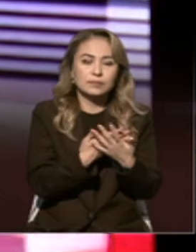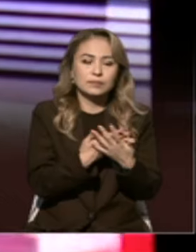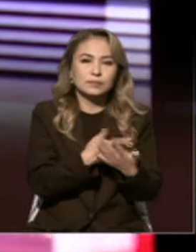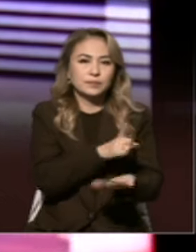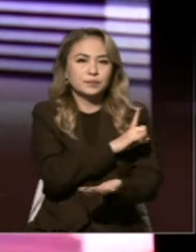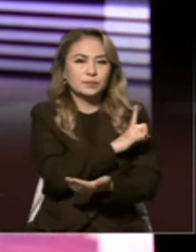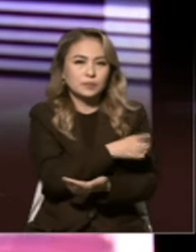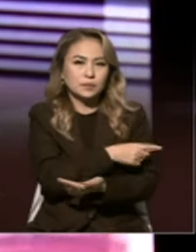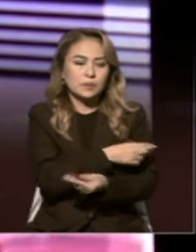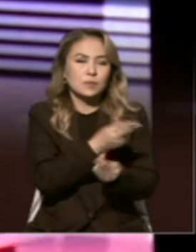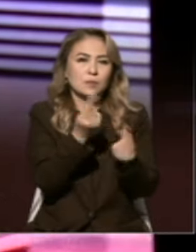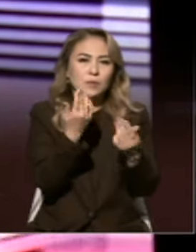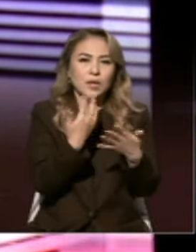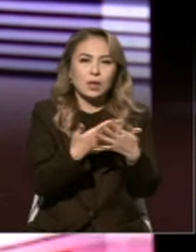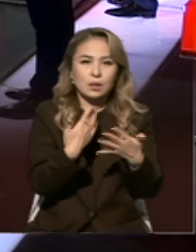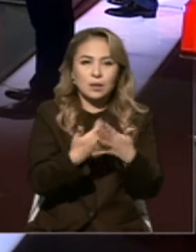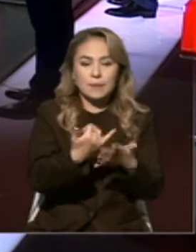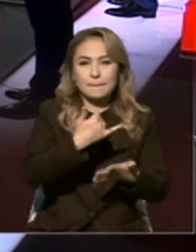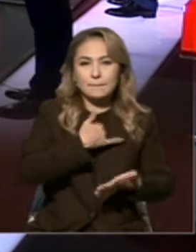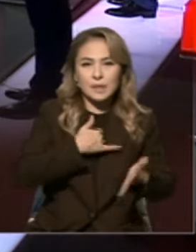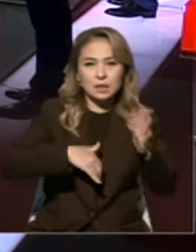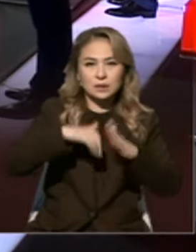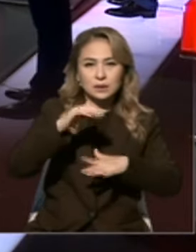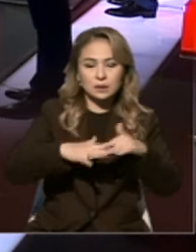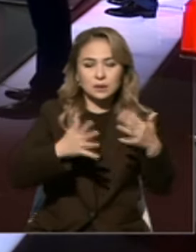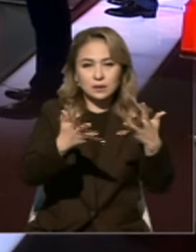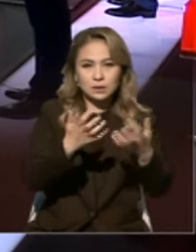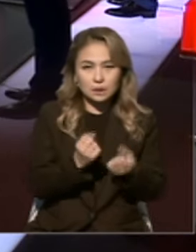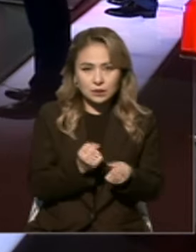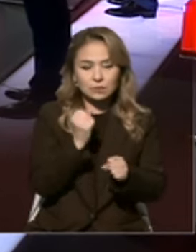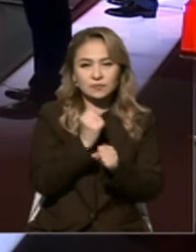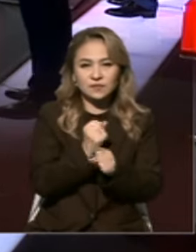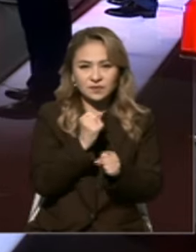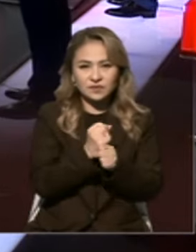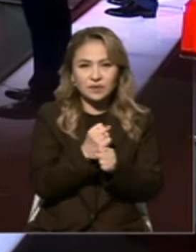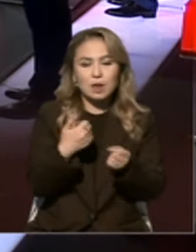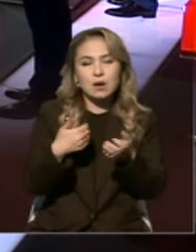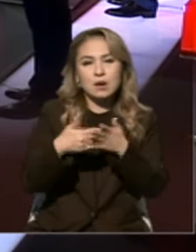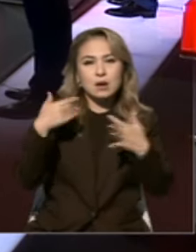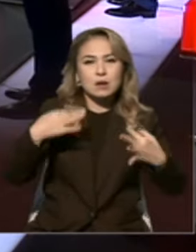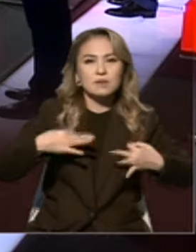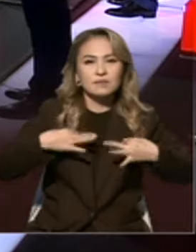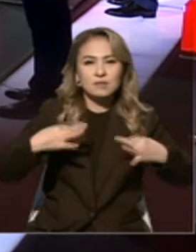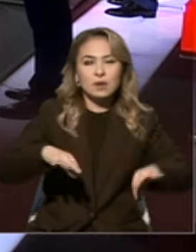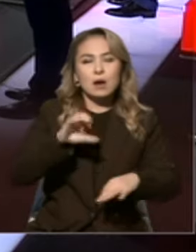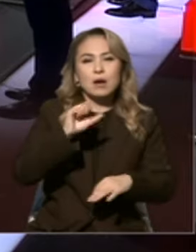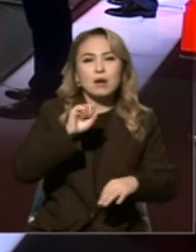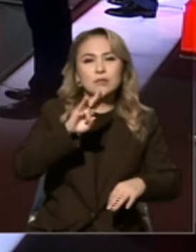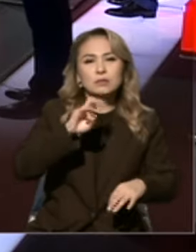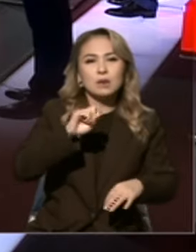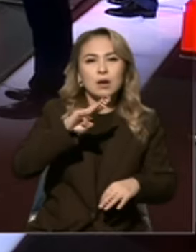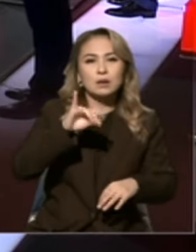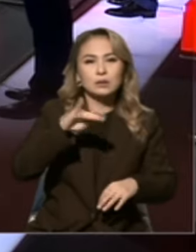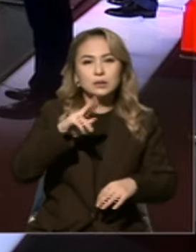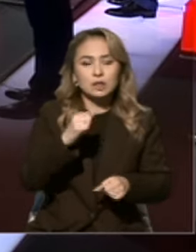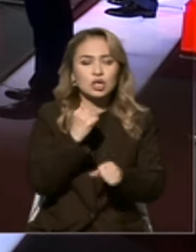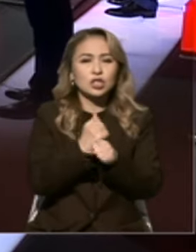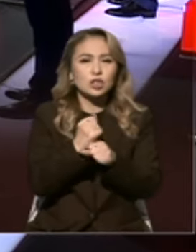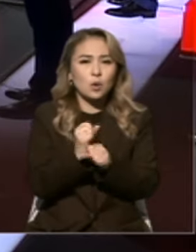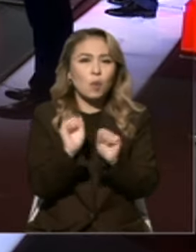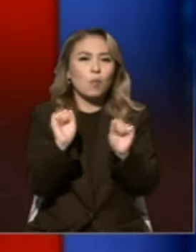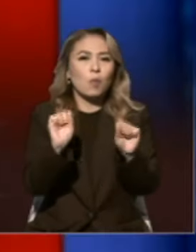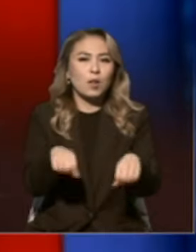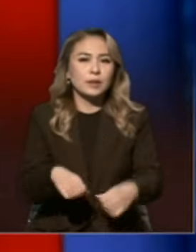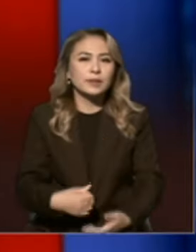да, бюджеттен алсын, ұлттық жаңағыдай біздің қорымыздан алса да, салатындай алдын ала аналитикалық болжам жүргізуге болатын еді деген мен ойлаймын негізінде.